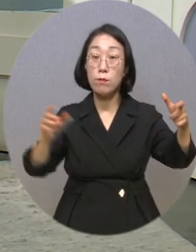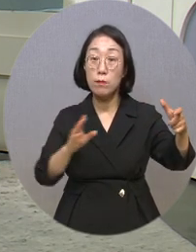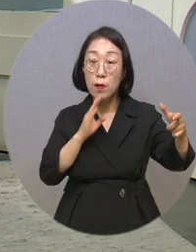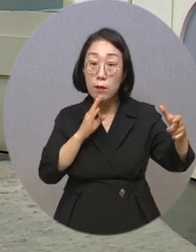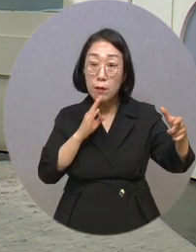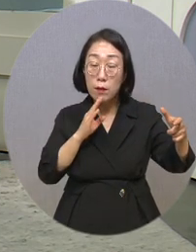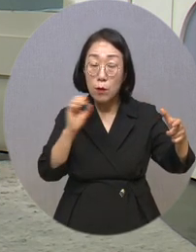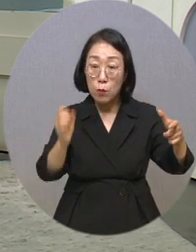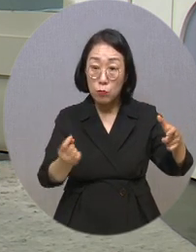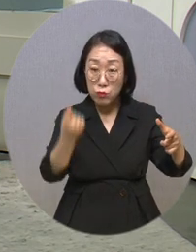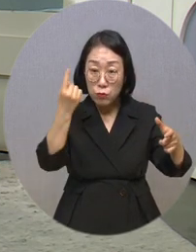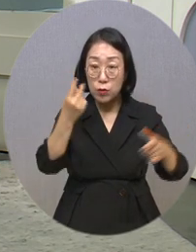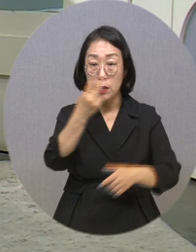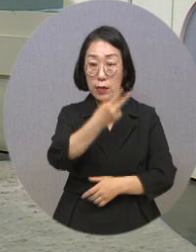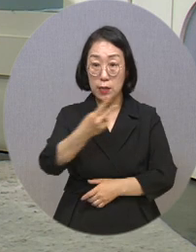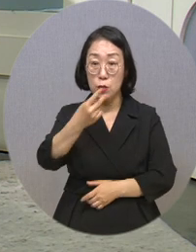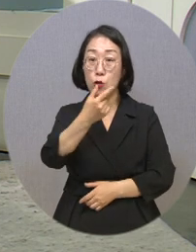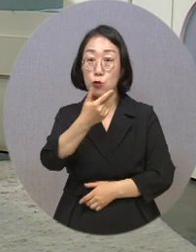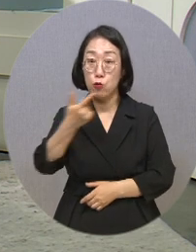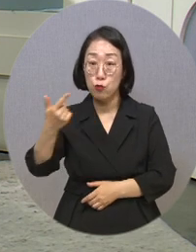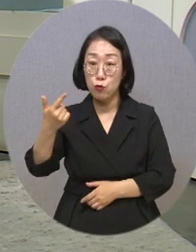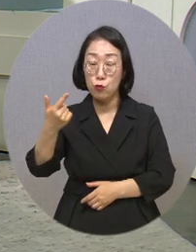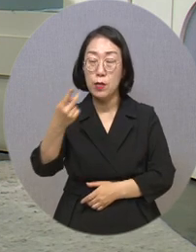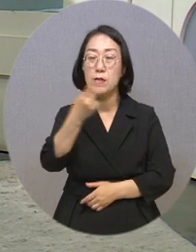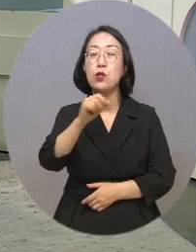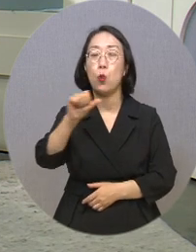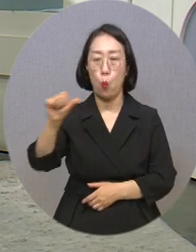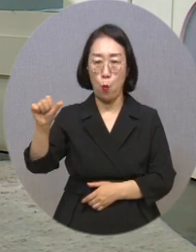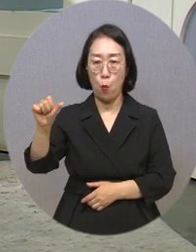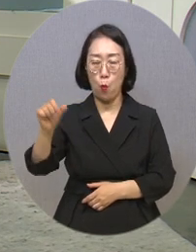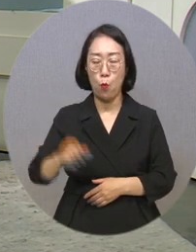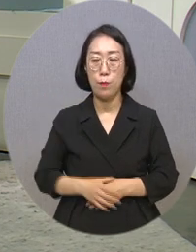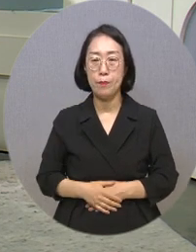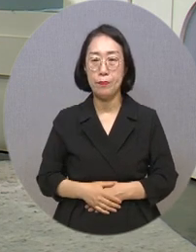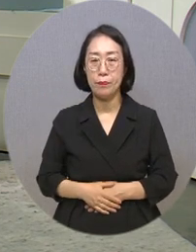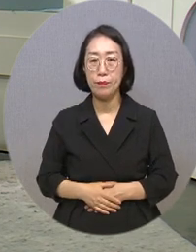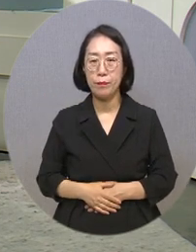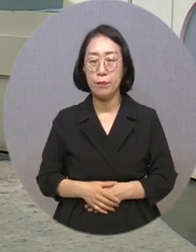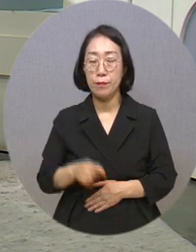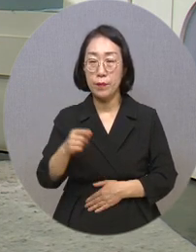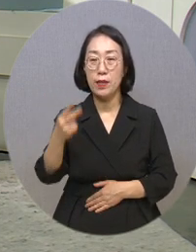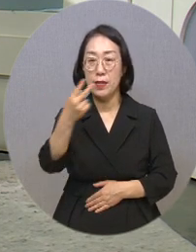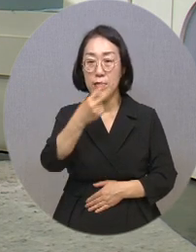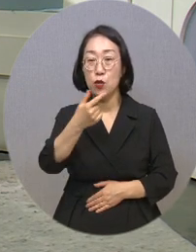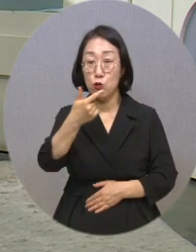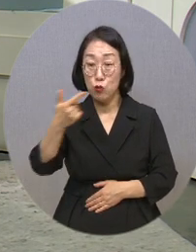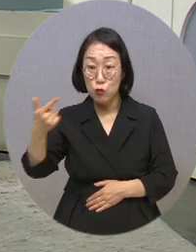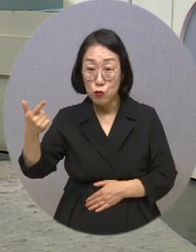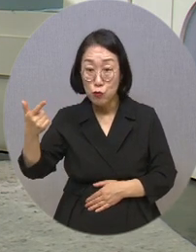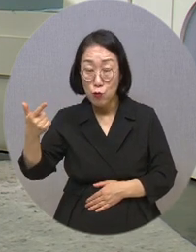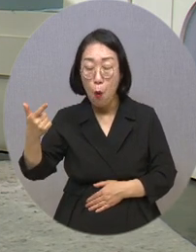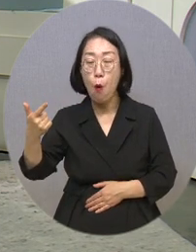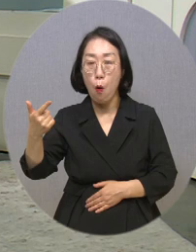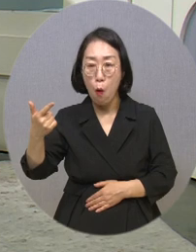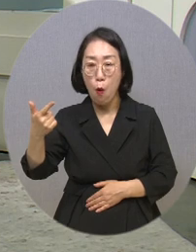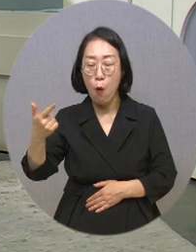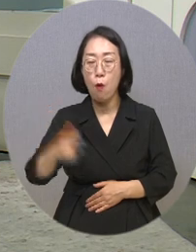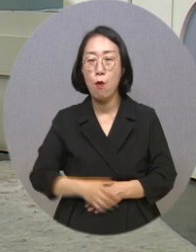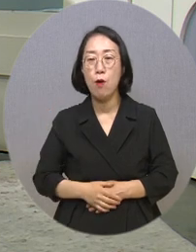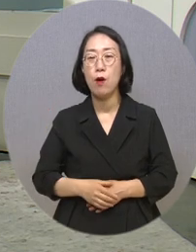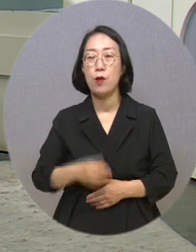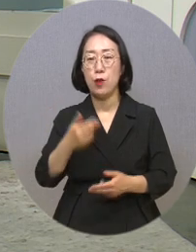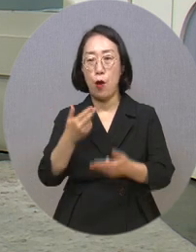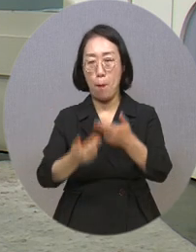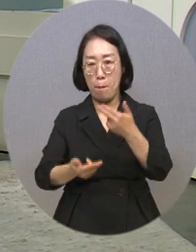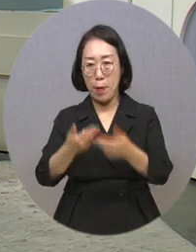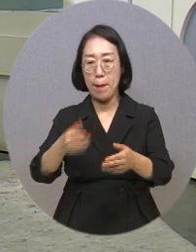그게 2006년이었군요. 네, 2005년인데. 아, 그러니까. 준비를 해서 이제 2006년에 5년 동안 그렇죠. 네, 예. 저도